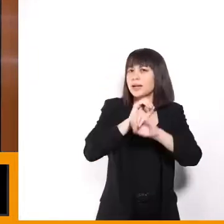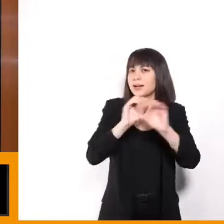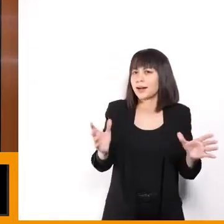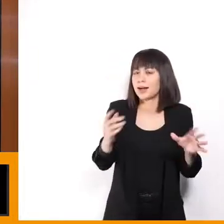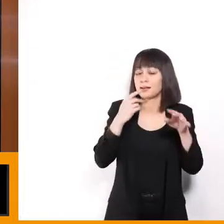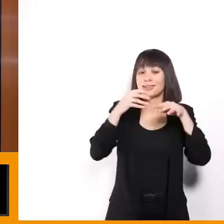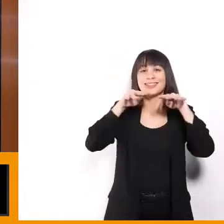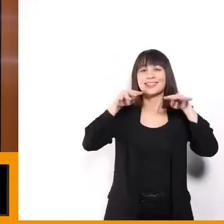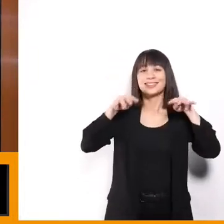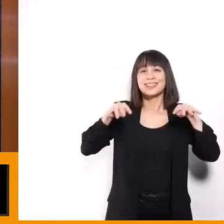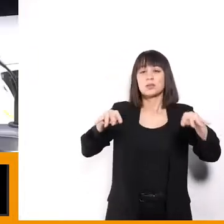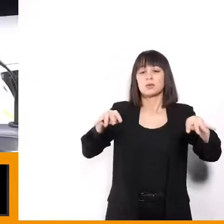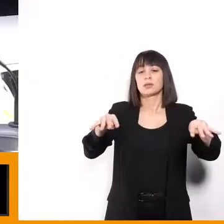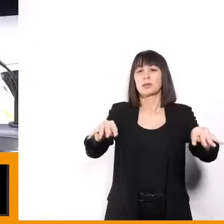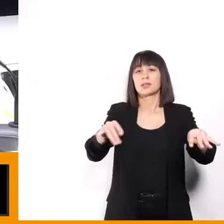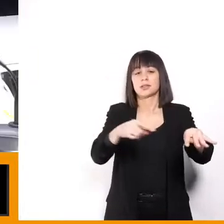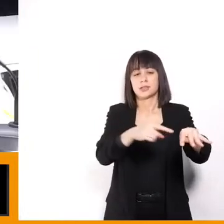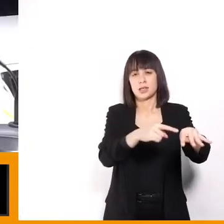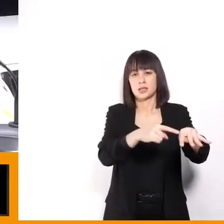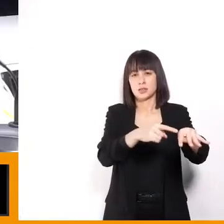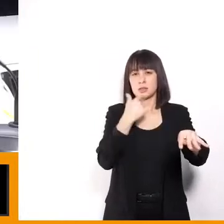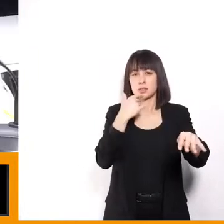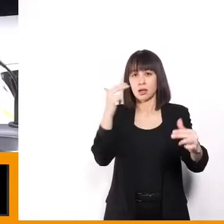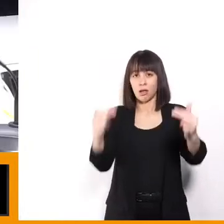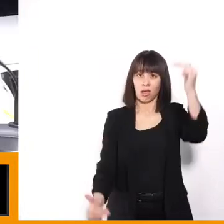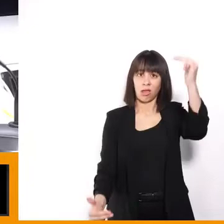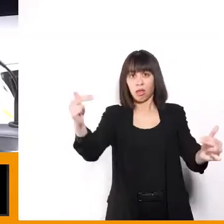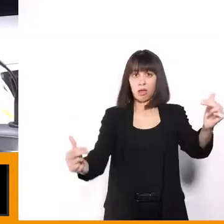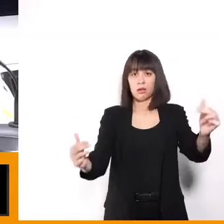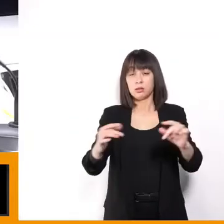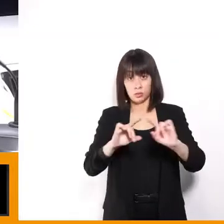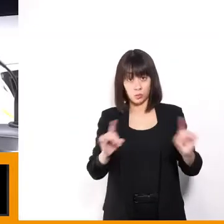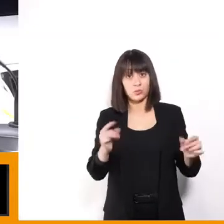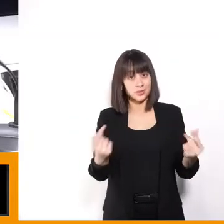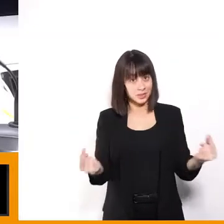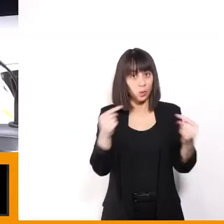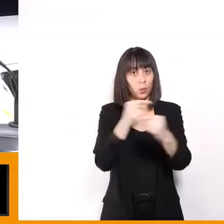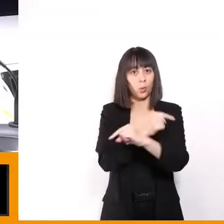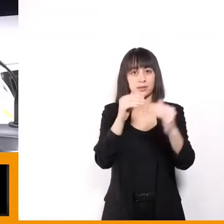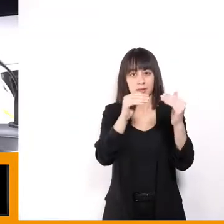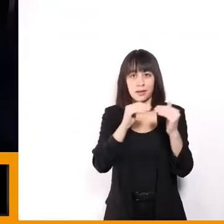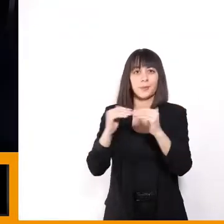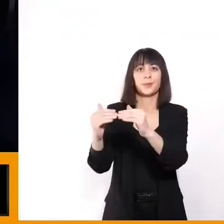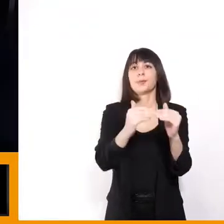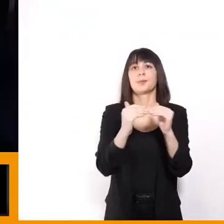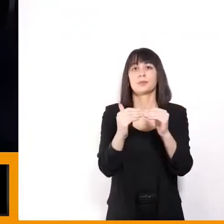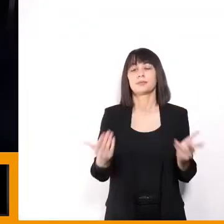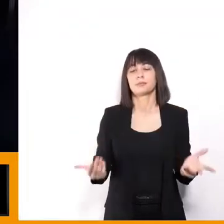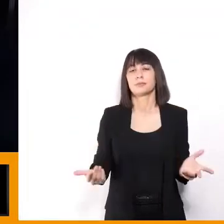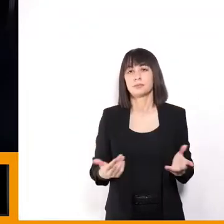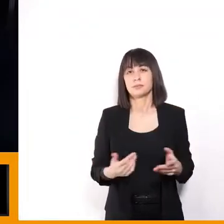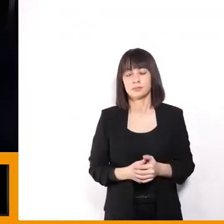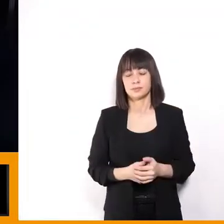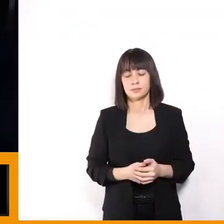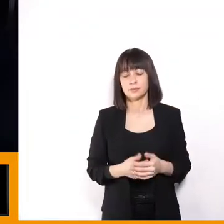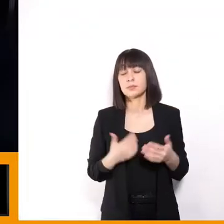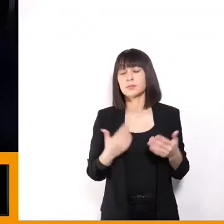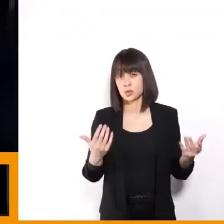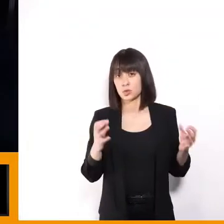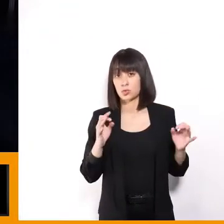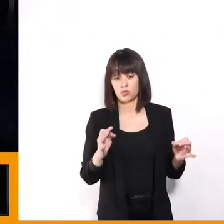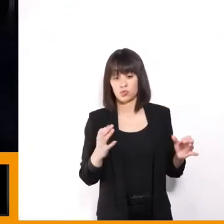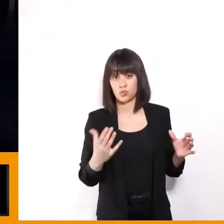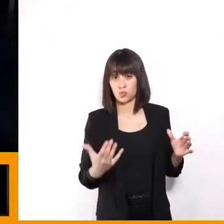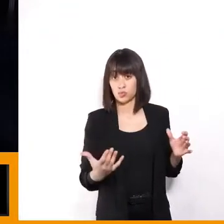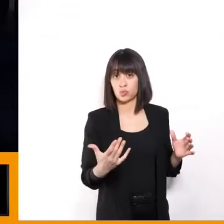dire inégalité de traitement, non, mais évidemment, au contraire, qui dit décentralisation renforcée, dit renforcement